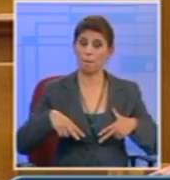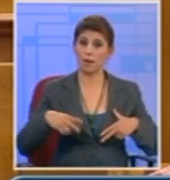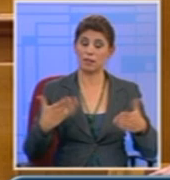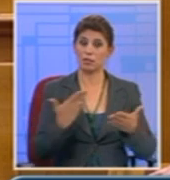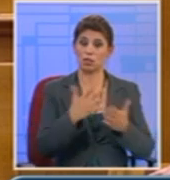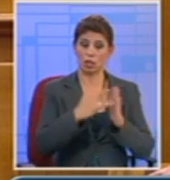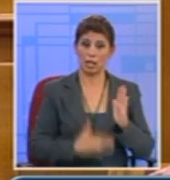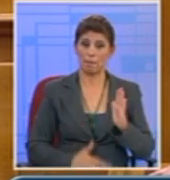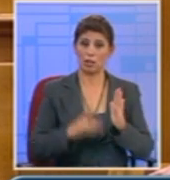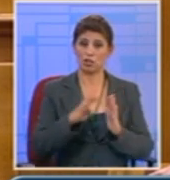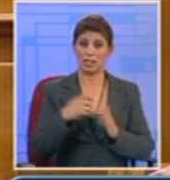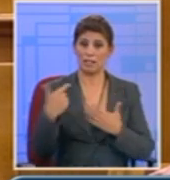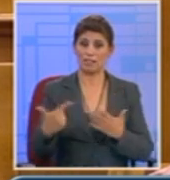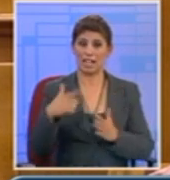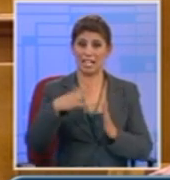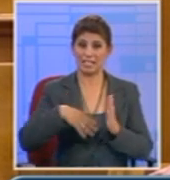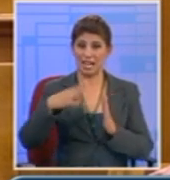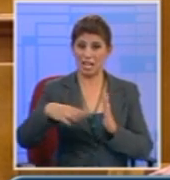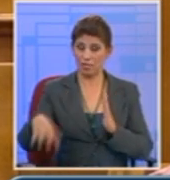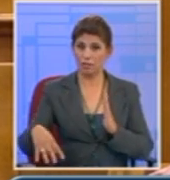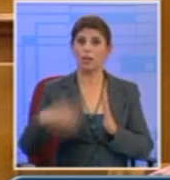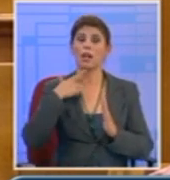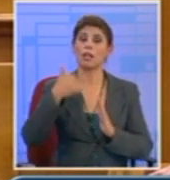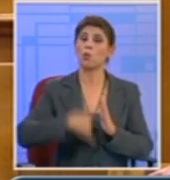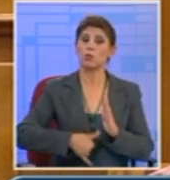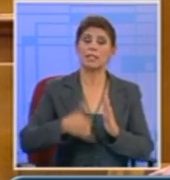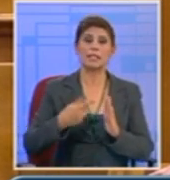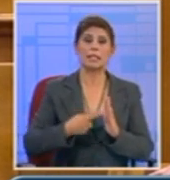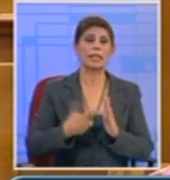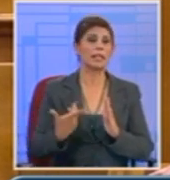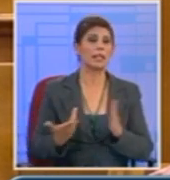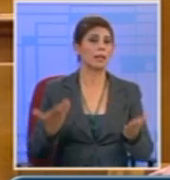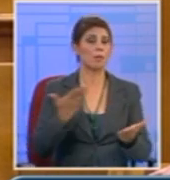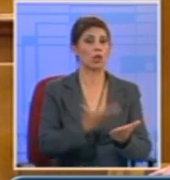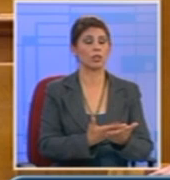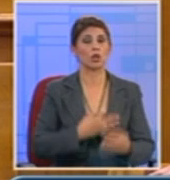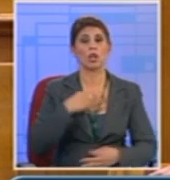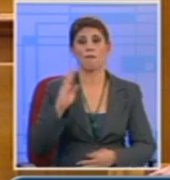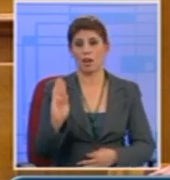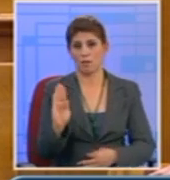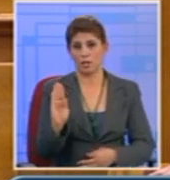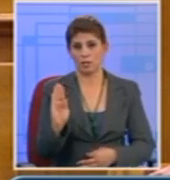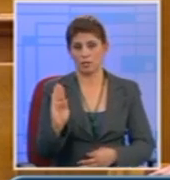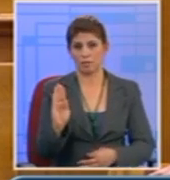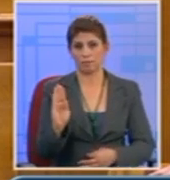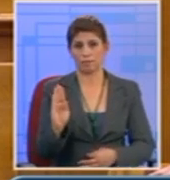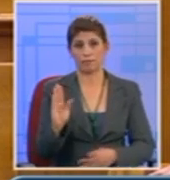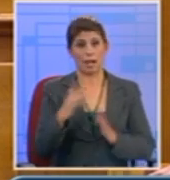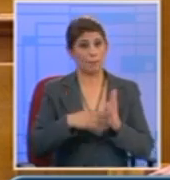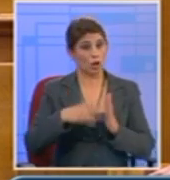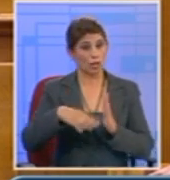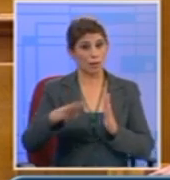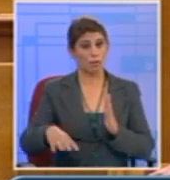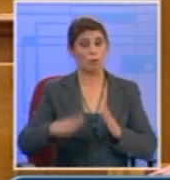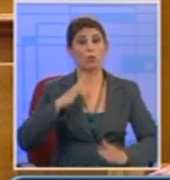47 σελίδων και είχε ουσιαστικά προτείνει ο κύριος βαρουφάκης από το κείμενό του